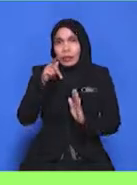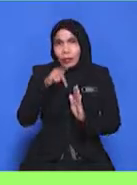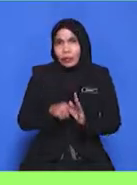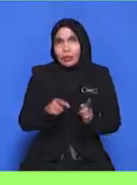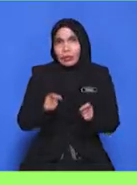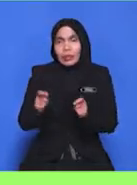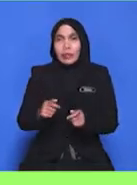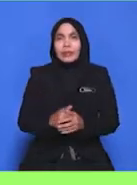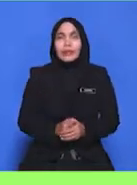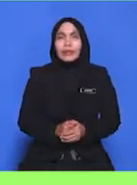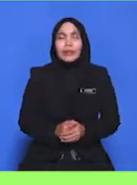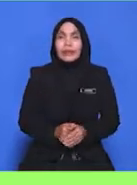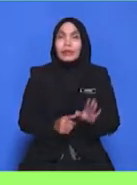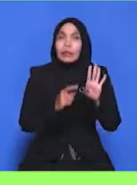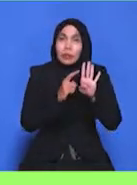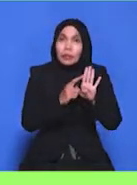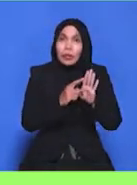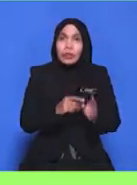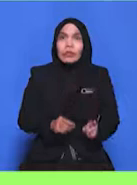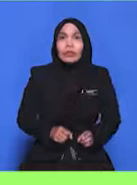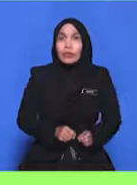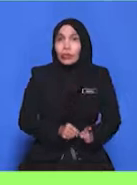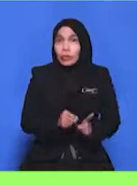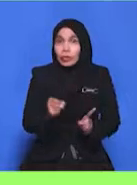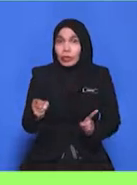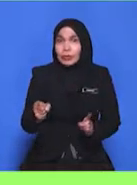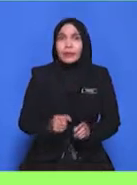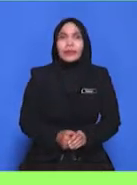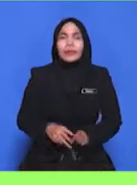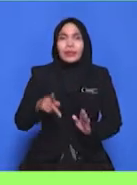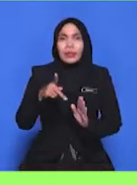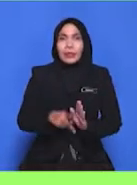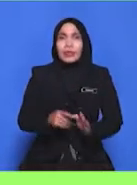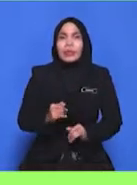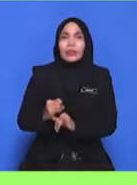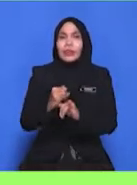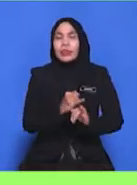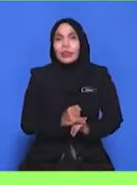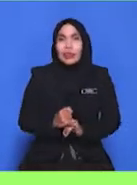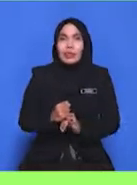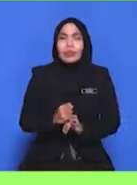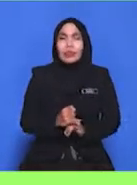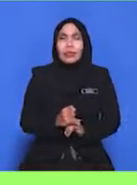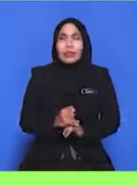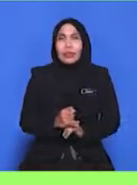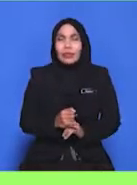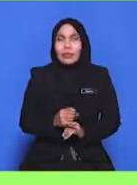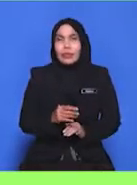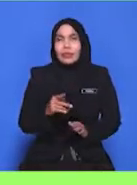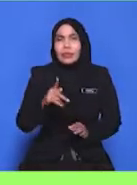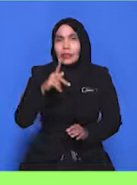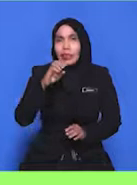pula adalah dari aspek sosial. Penjagaan kebajikan rakyat menerusi bantuan